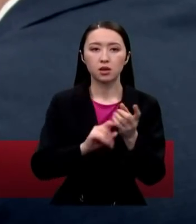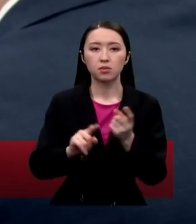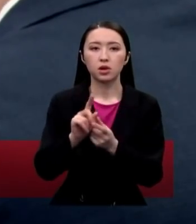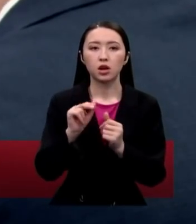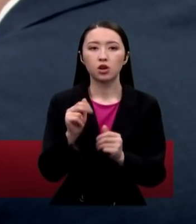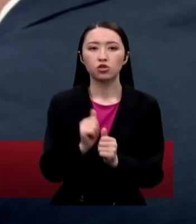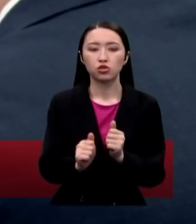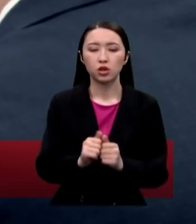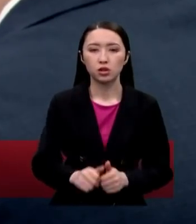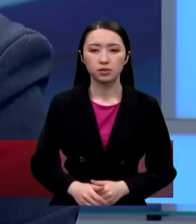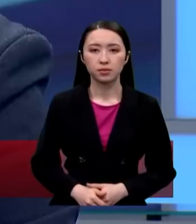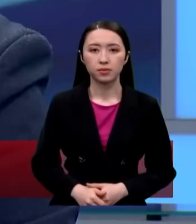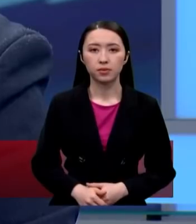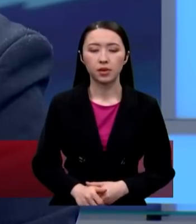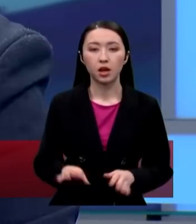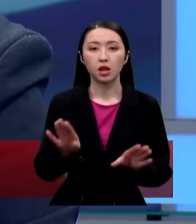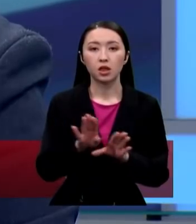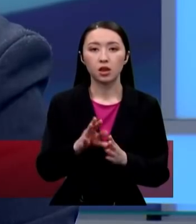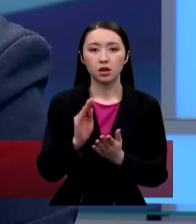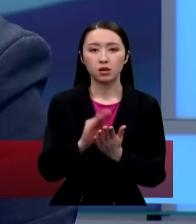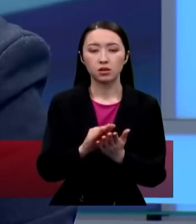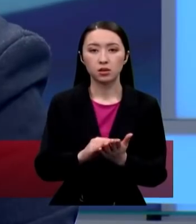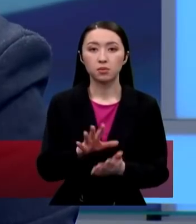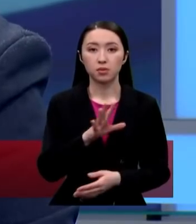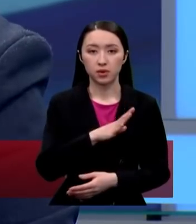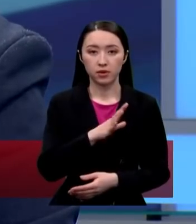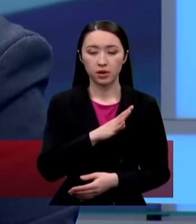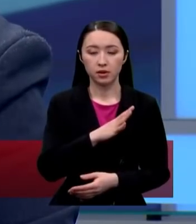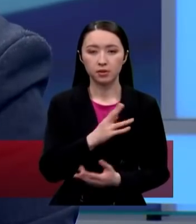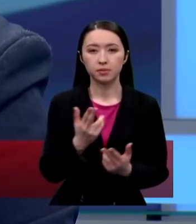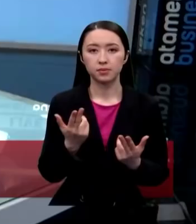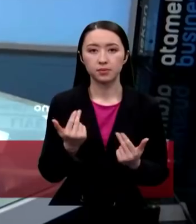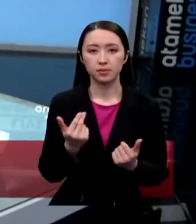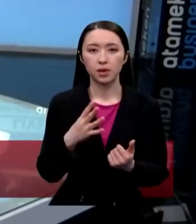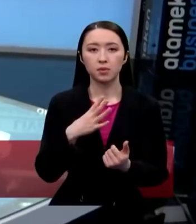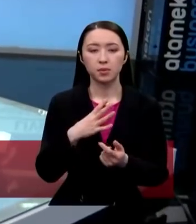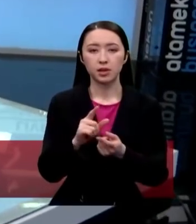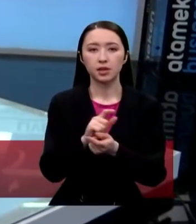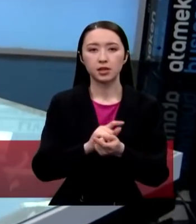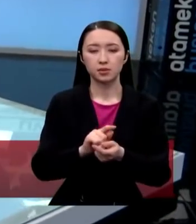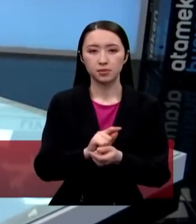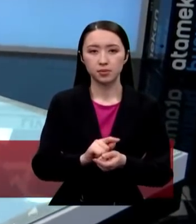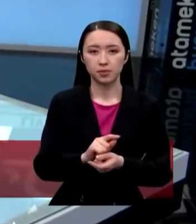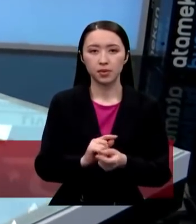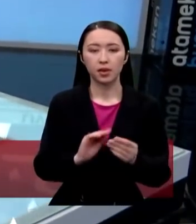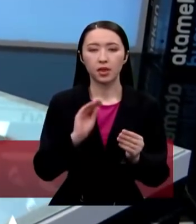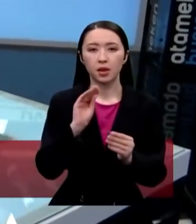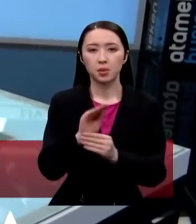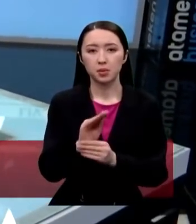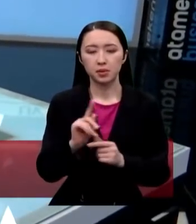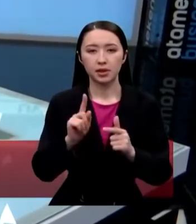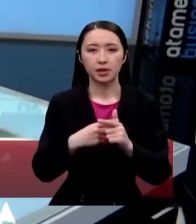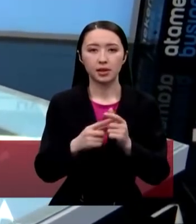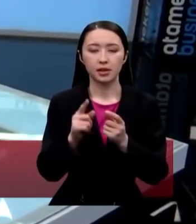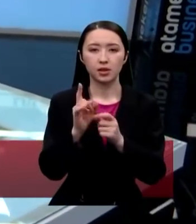Ну, такую статистику, довольно бывали часто. Бывали ли такие прецеденты вообще? Вносили изменения, дополняли, либо корректировали,